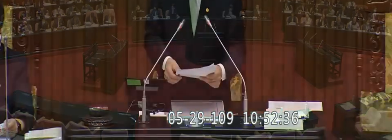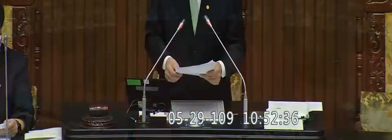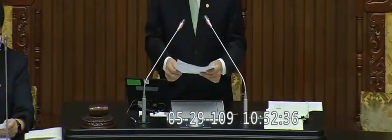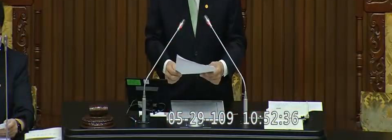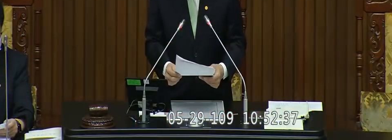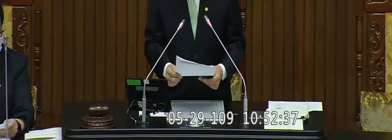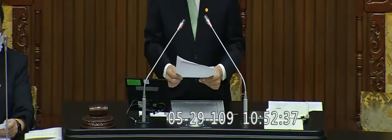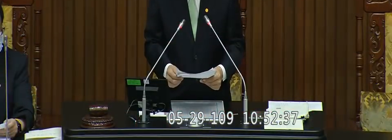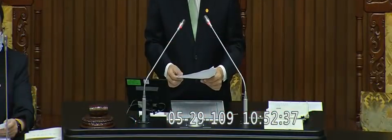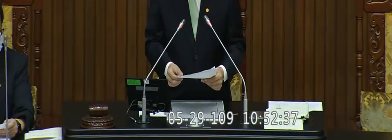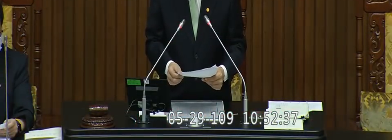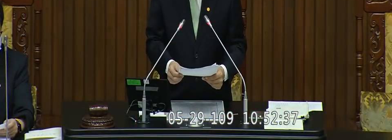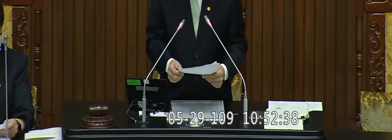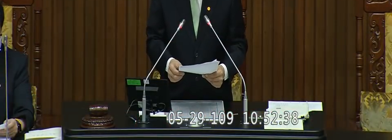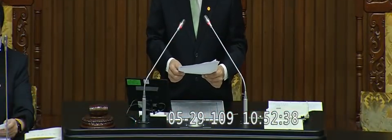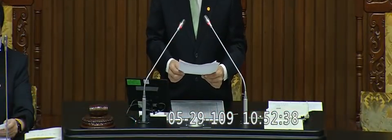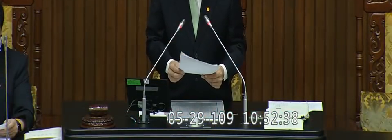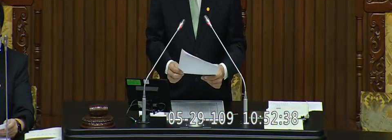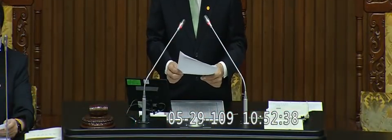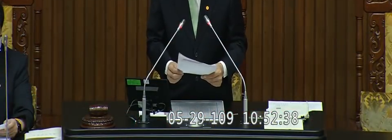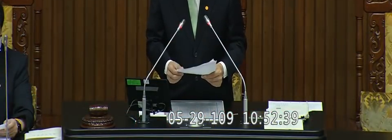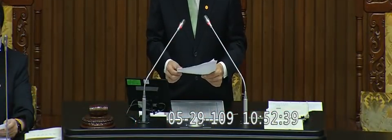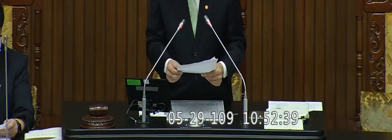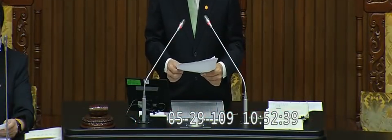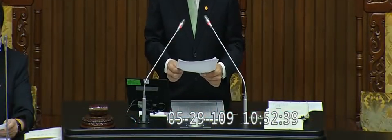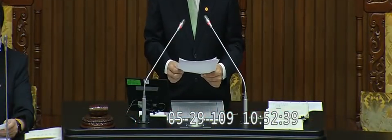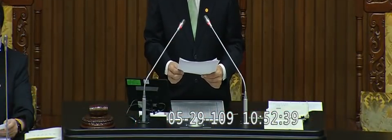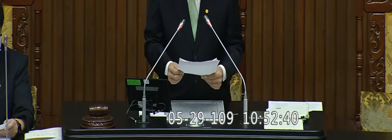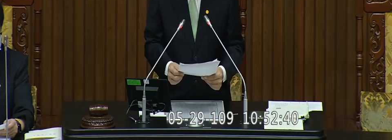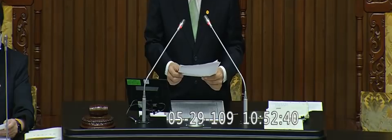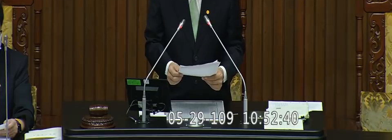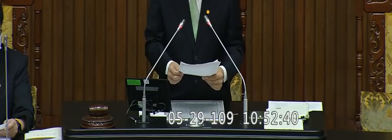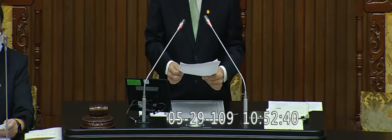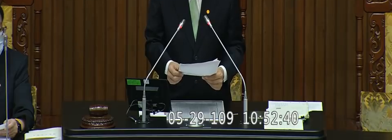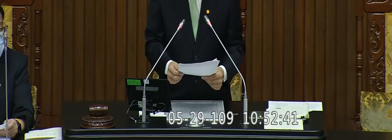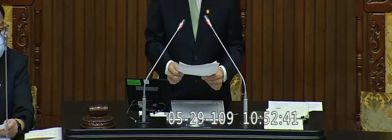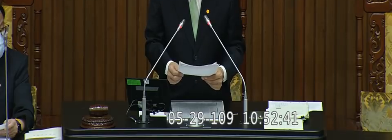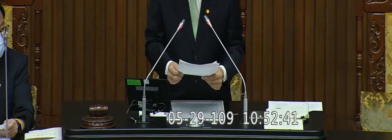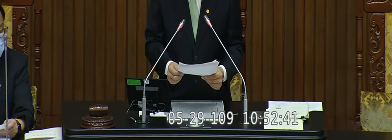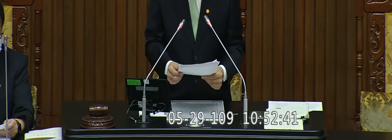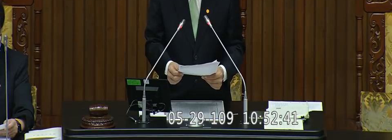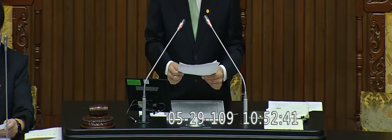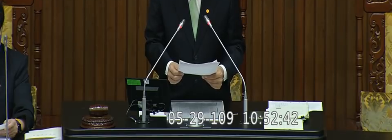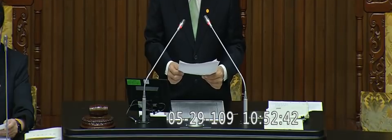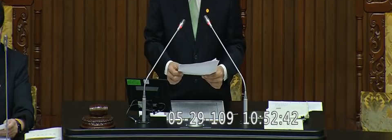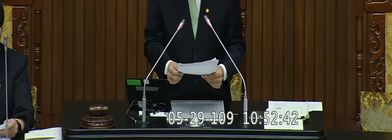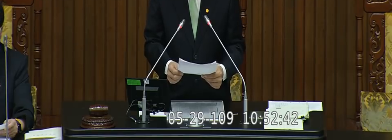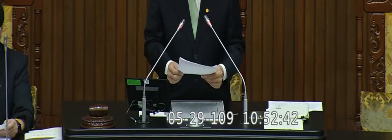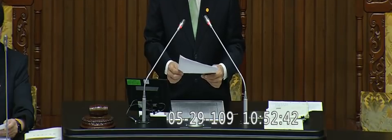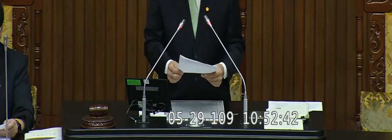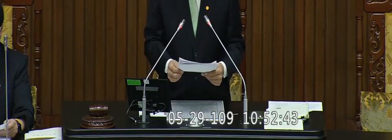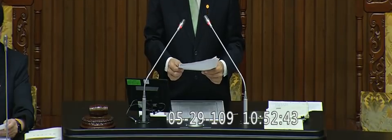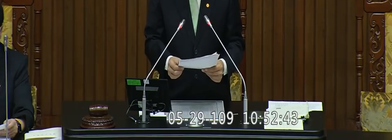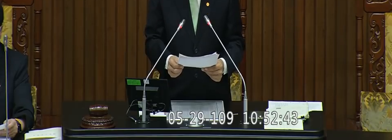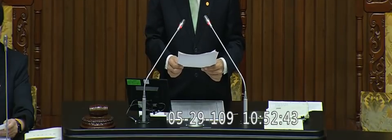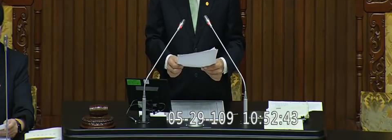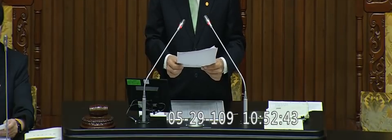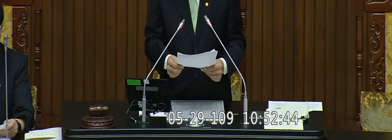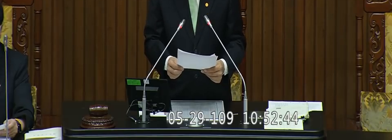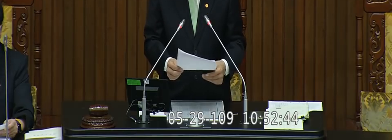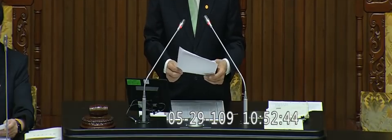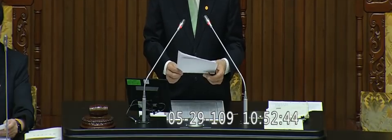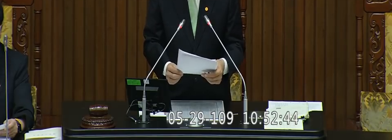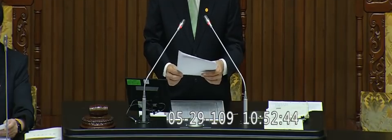报告委员会，现在进行行政院院长提出施政方针报告，并被质